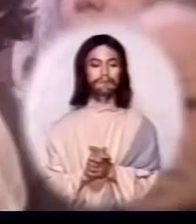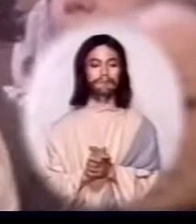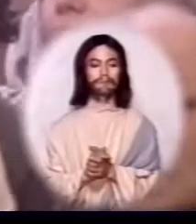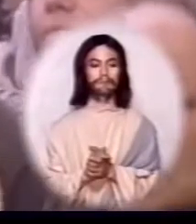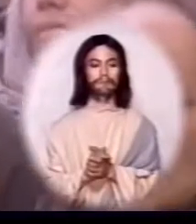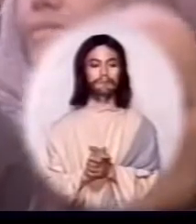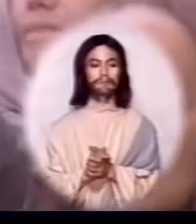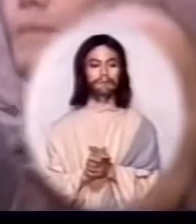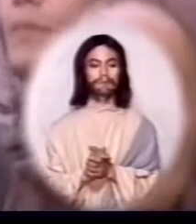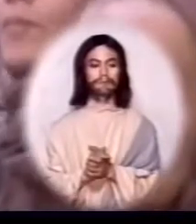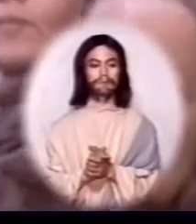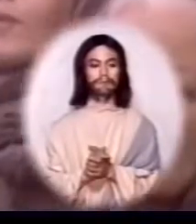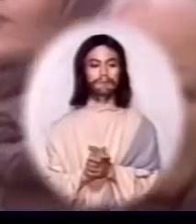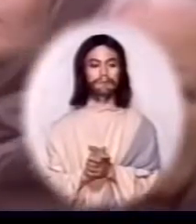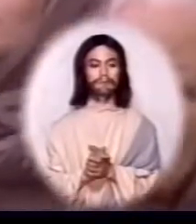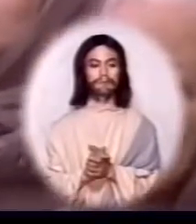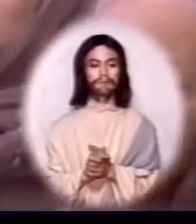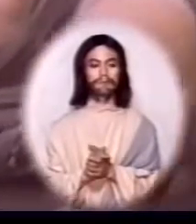여기 눕혀!